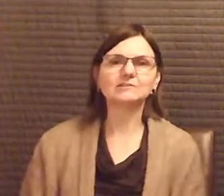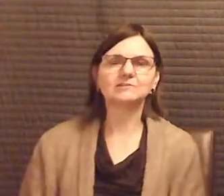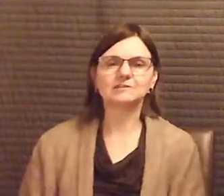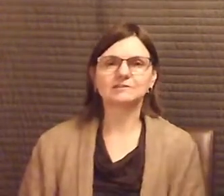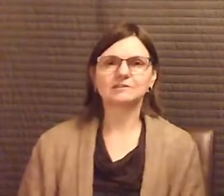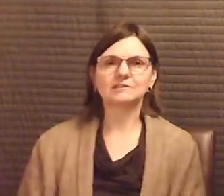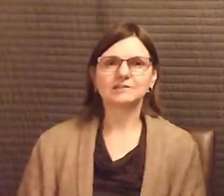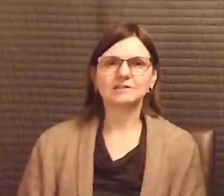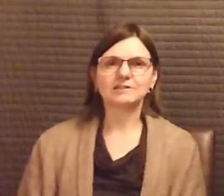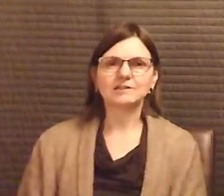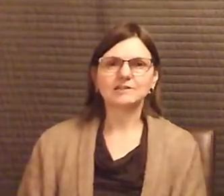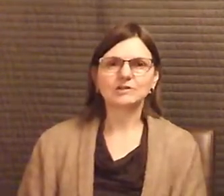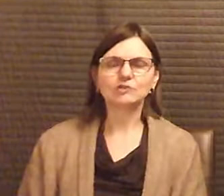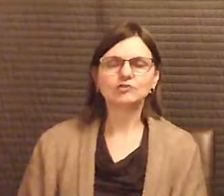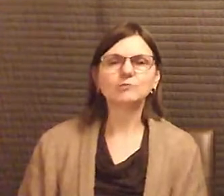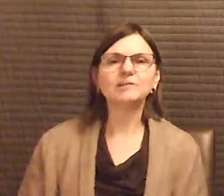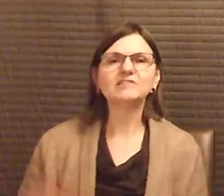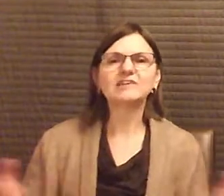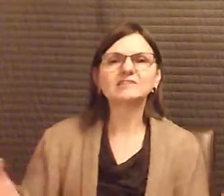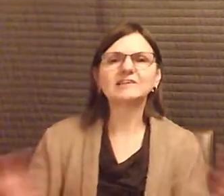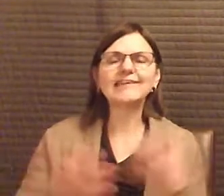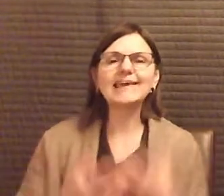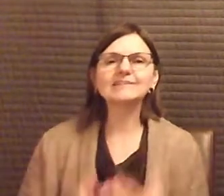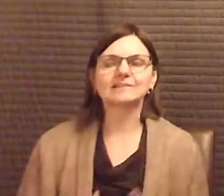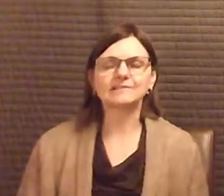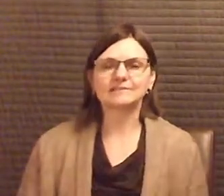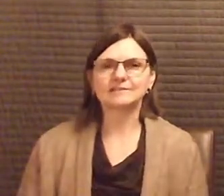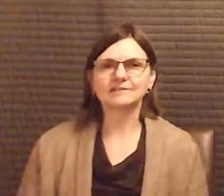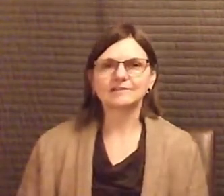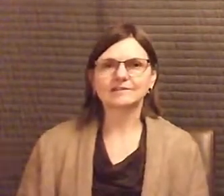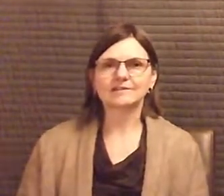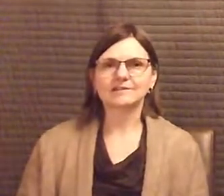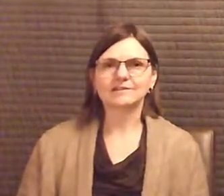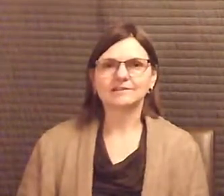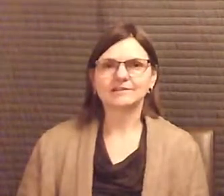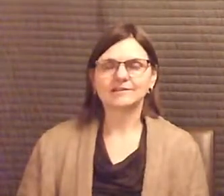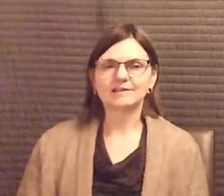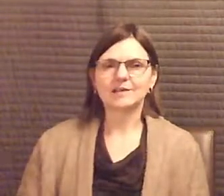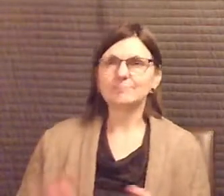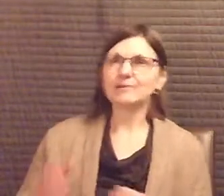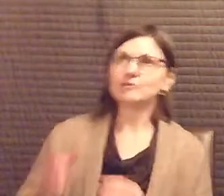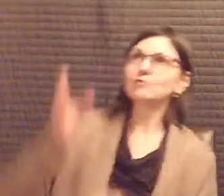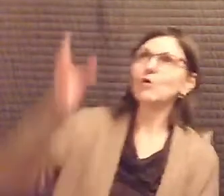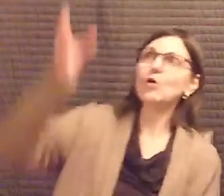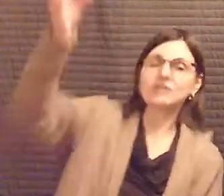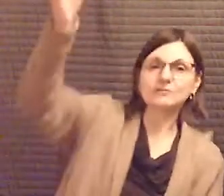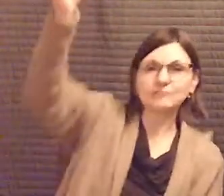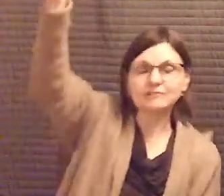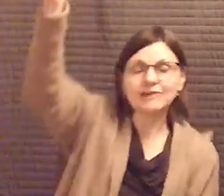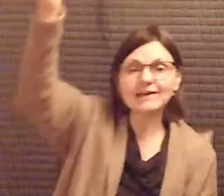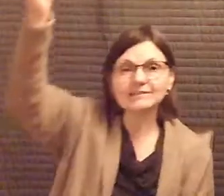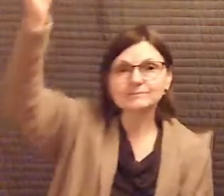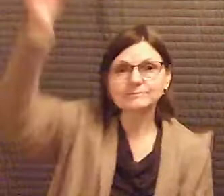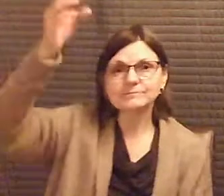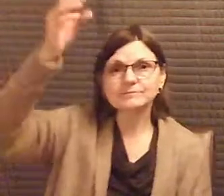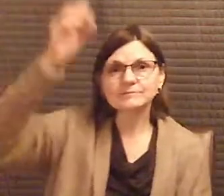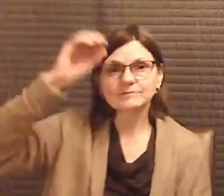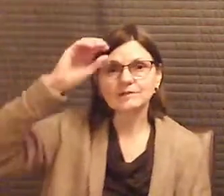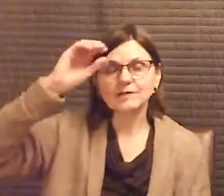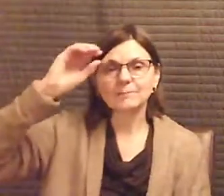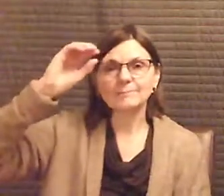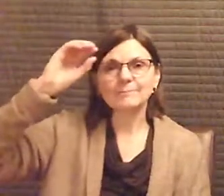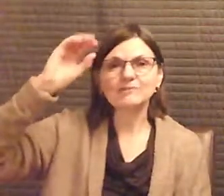die centurion de zorg onder deze weer te genezen de waren behangen met de woorden van de raad moet de